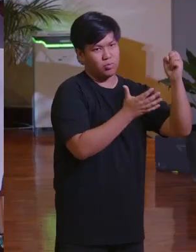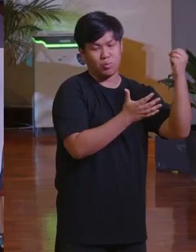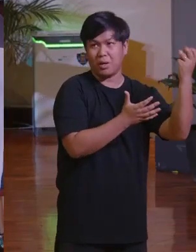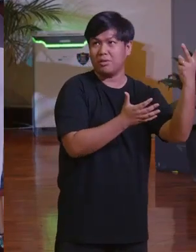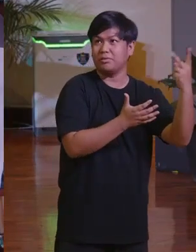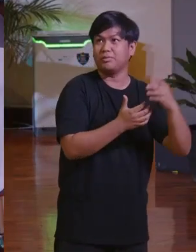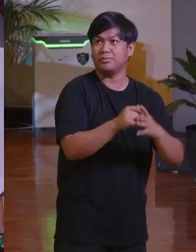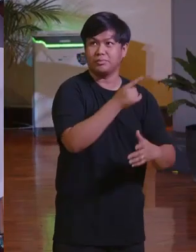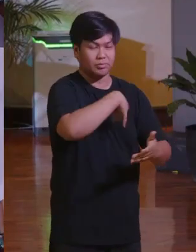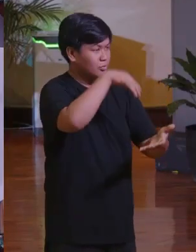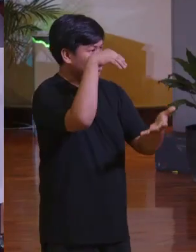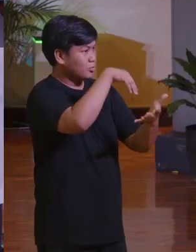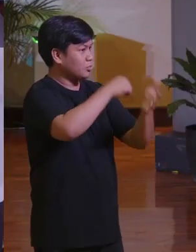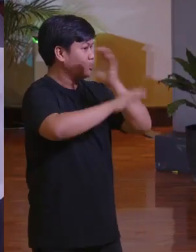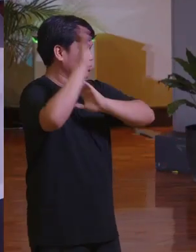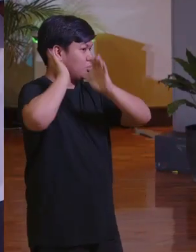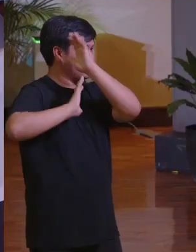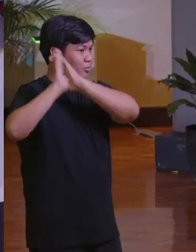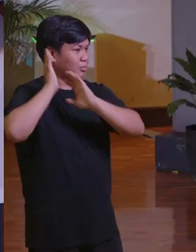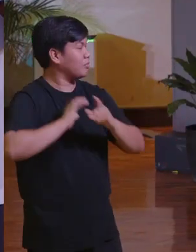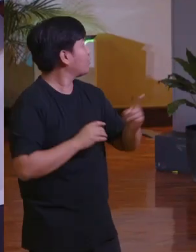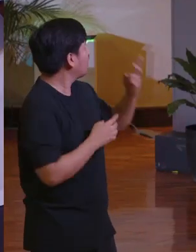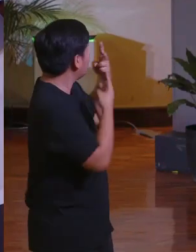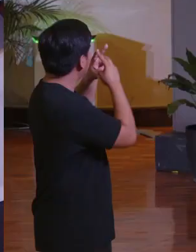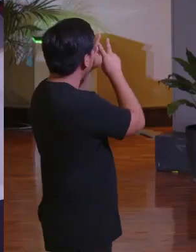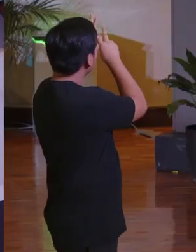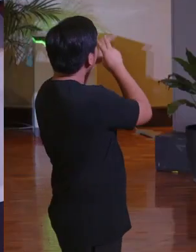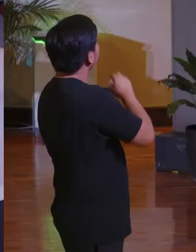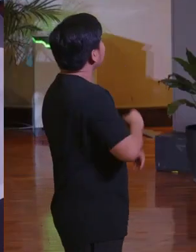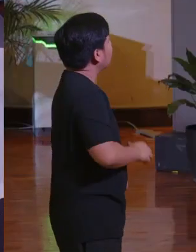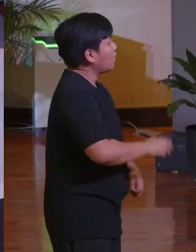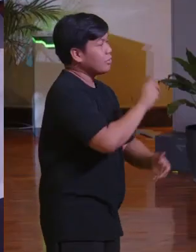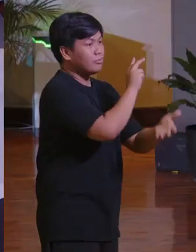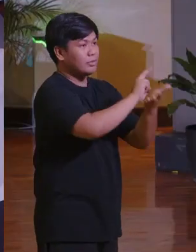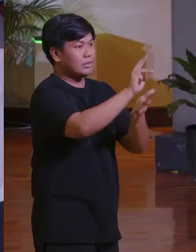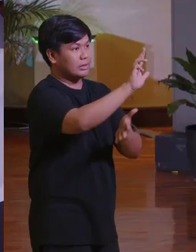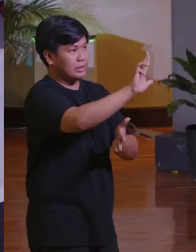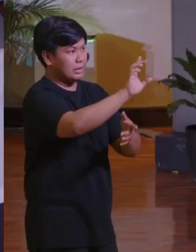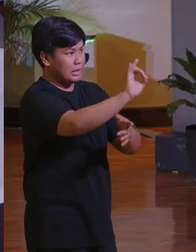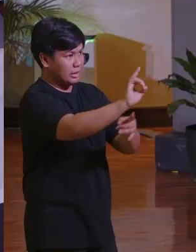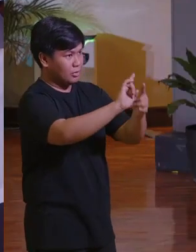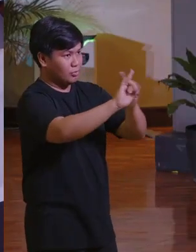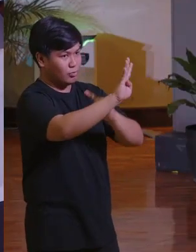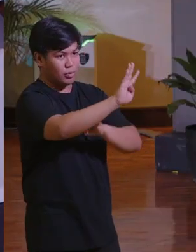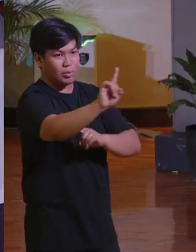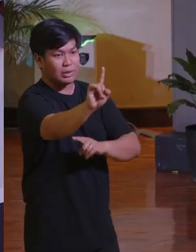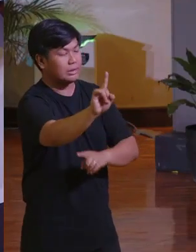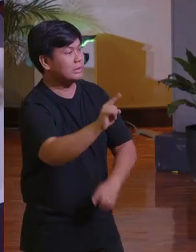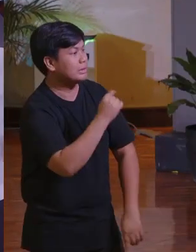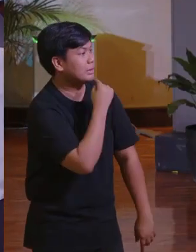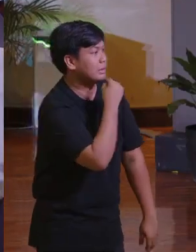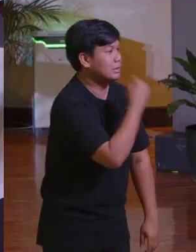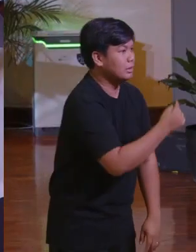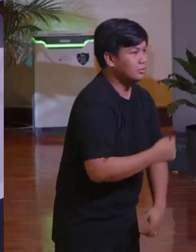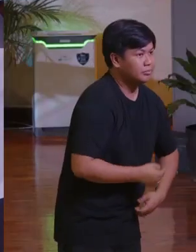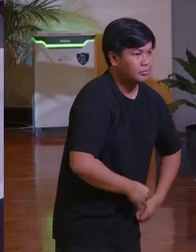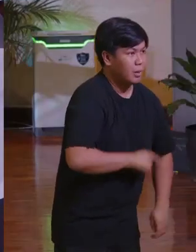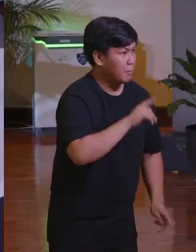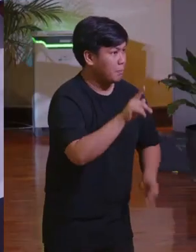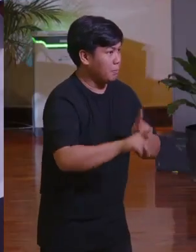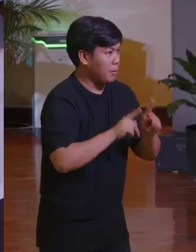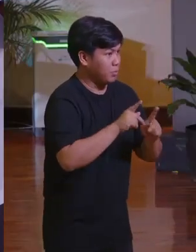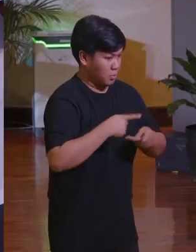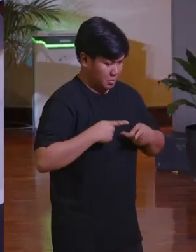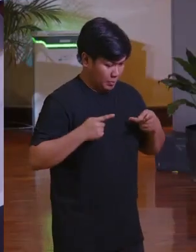natin to nung si Pastor Mikey ang nag-sermon. Ang sabi doon, so tinatanong siya ng mga